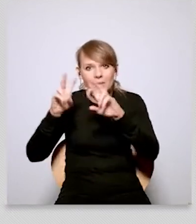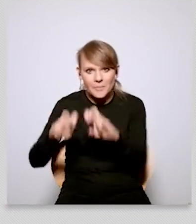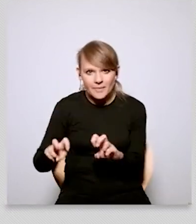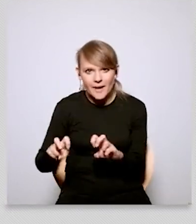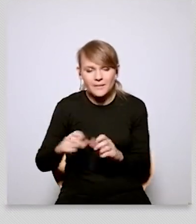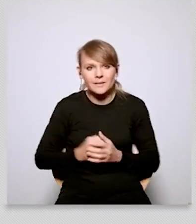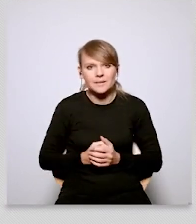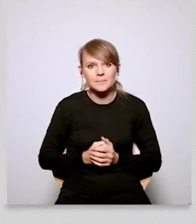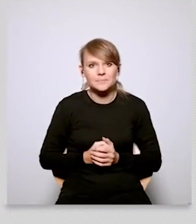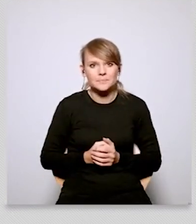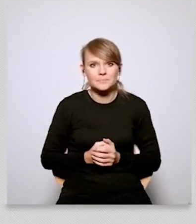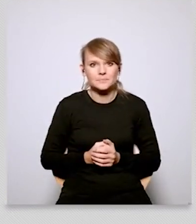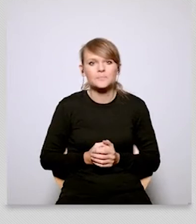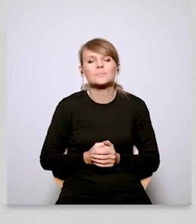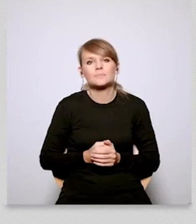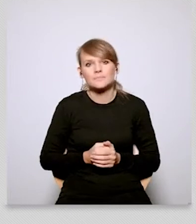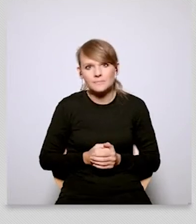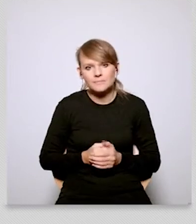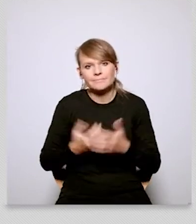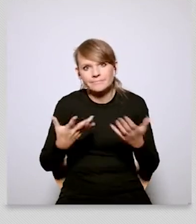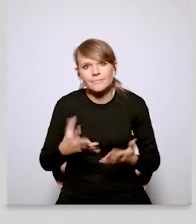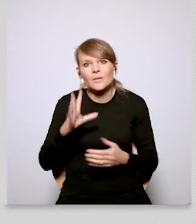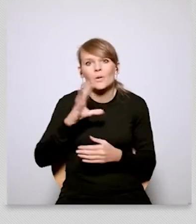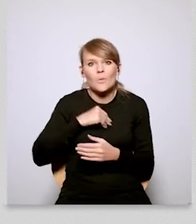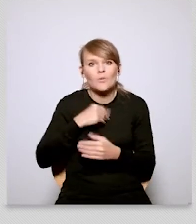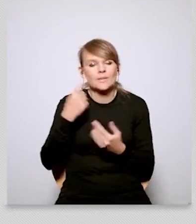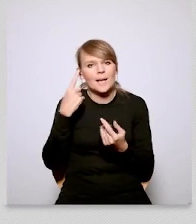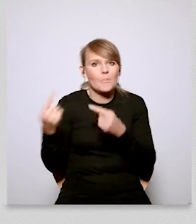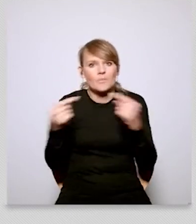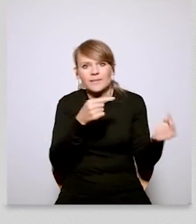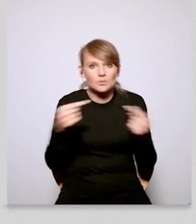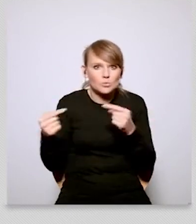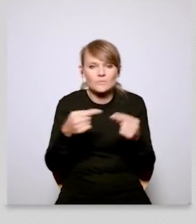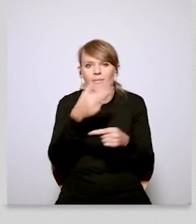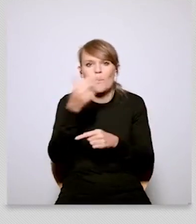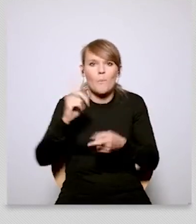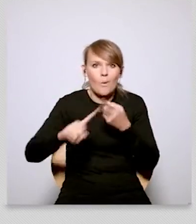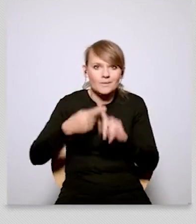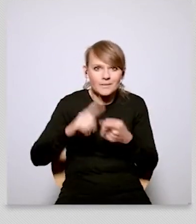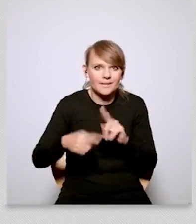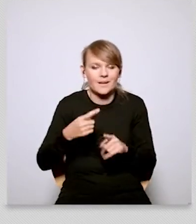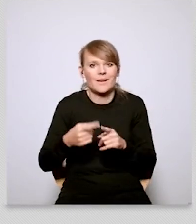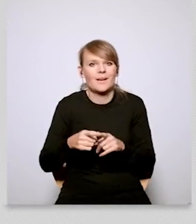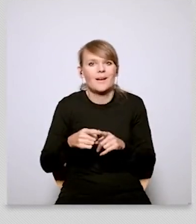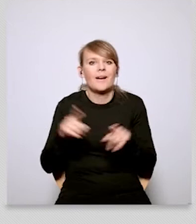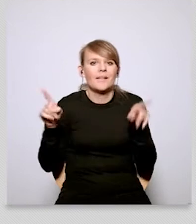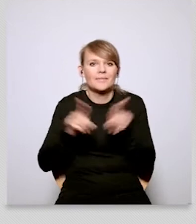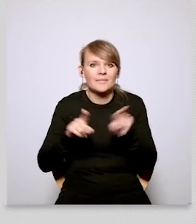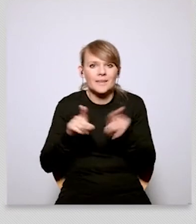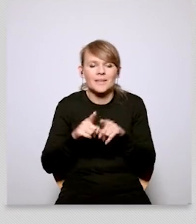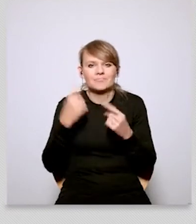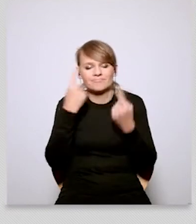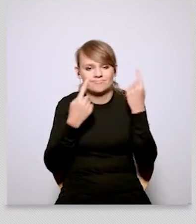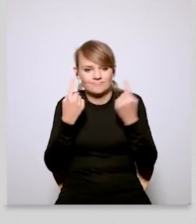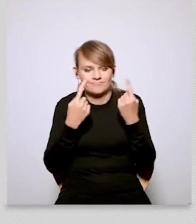Znowuż to jest też przestrzeń taka do dyskusji o polityce i również o dyskusji dotyczącej miejsca Polski w